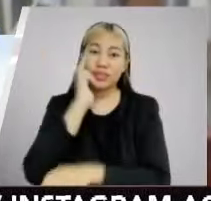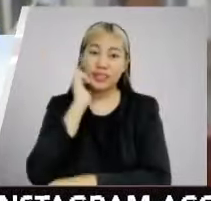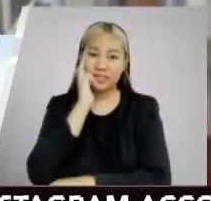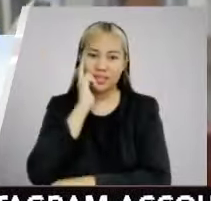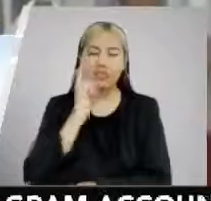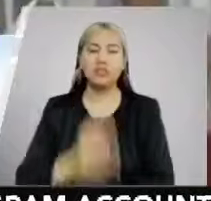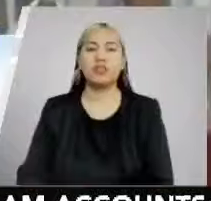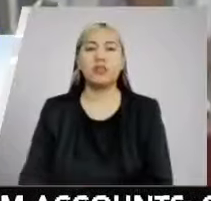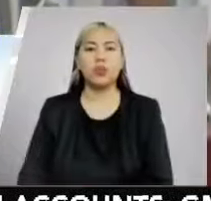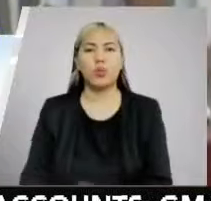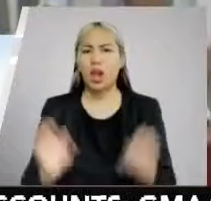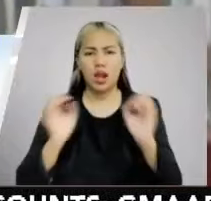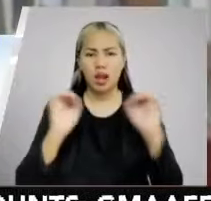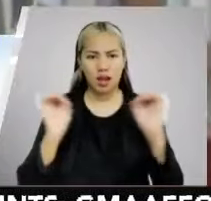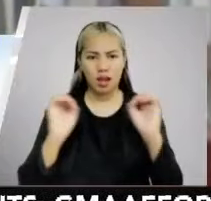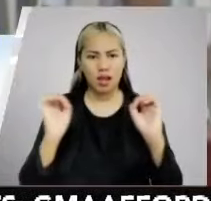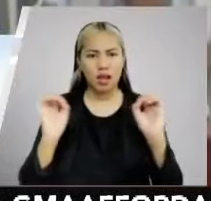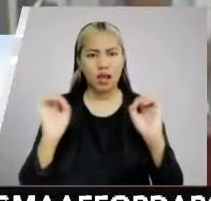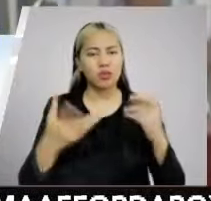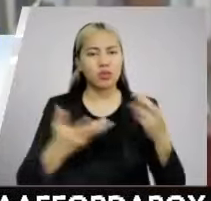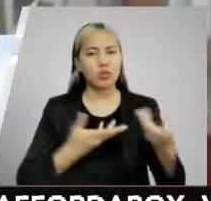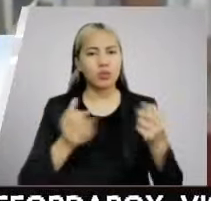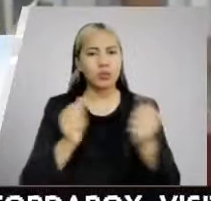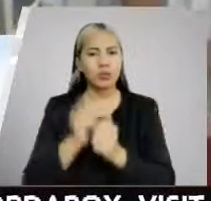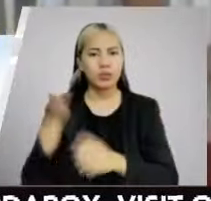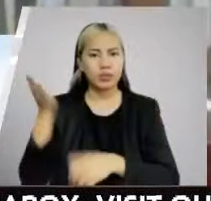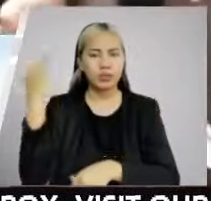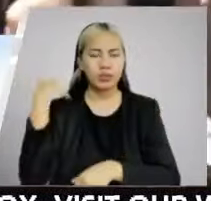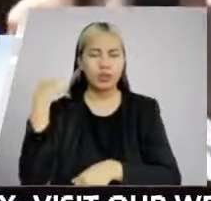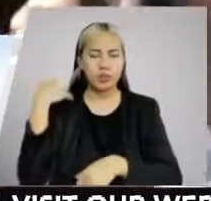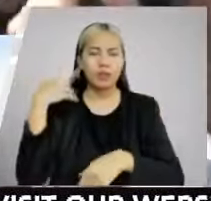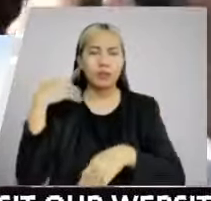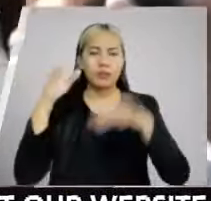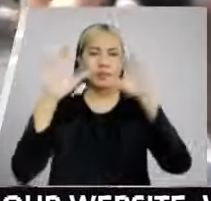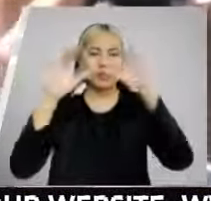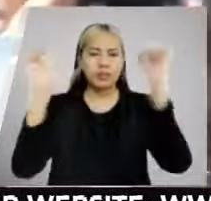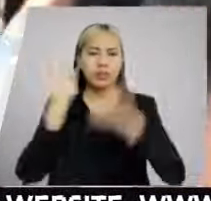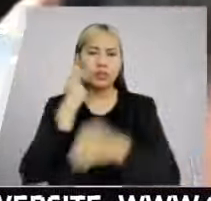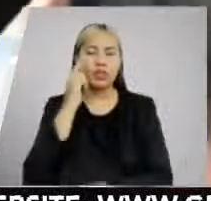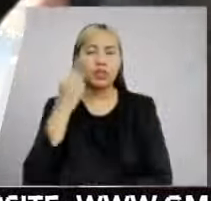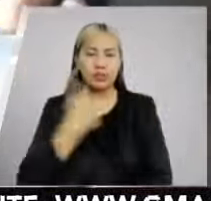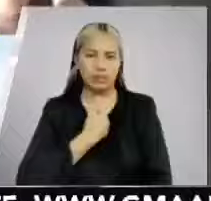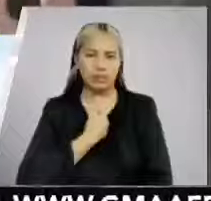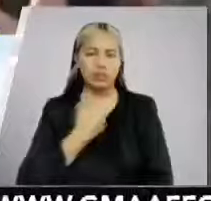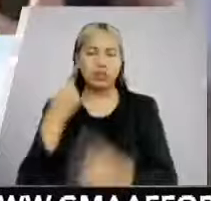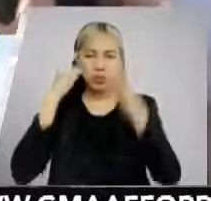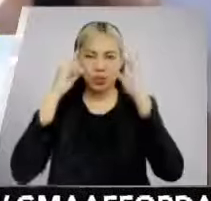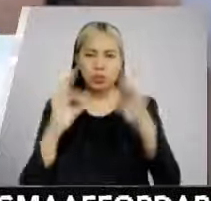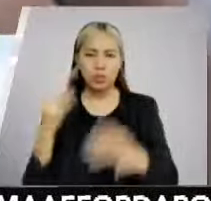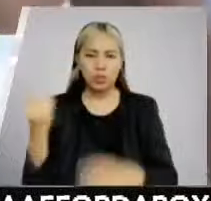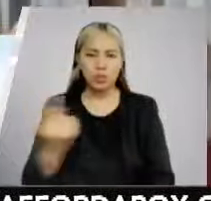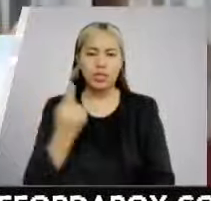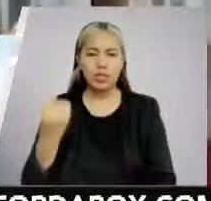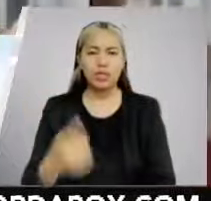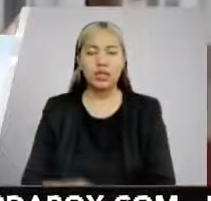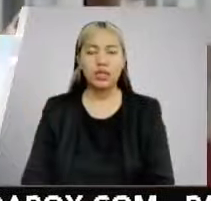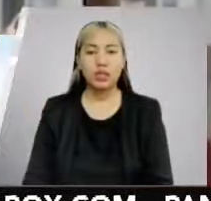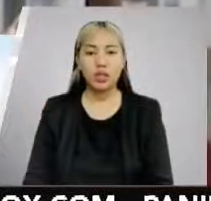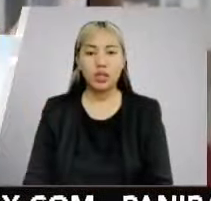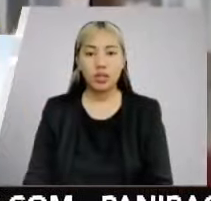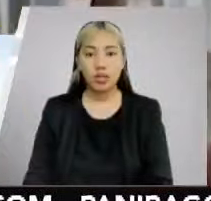the former President Duterte. Sa akin lang yun. Pero may balak ba siya magbitiw bilang Vice President?